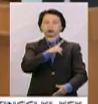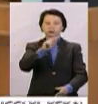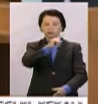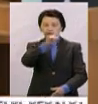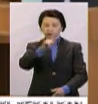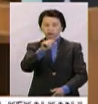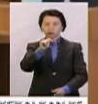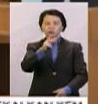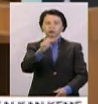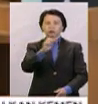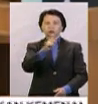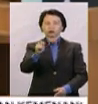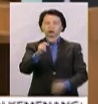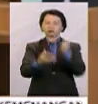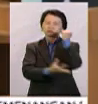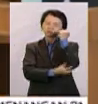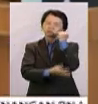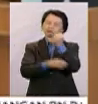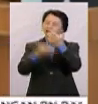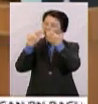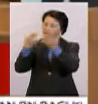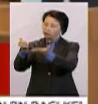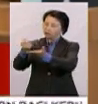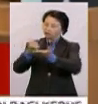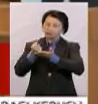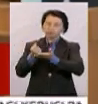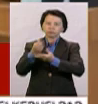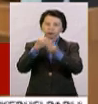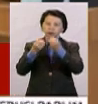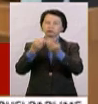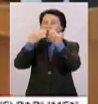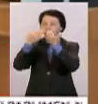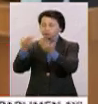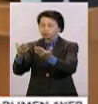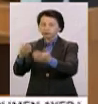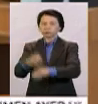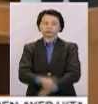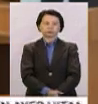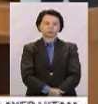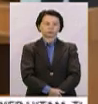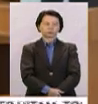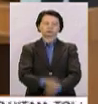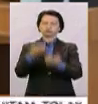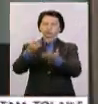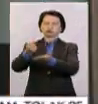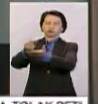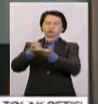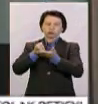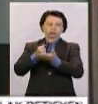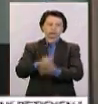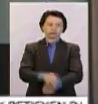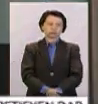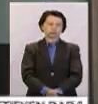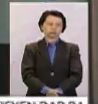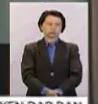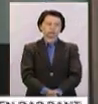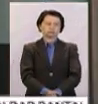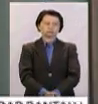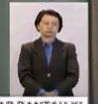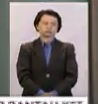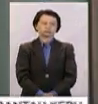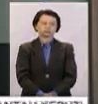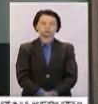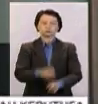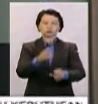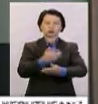kepada orang yang miskin kan. Dan kami terima kasihlah banyak bantu kami. Bukan kurangnya kita kata kadang-kadang orang